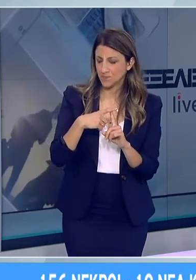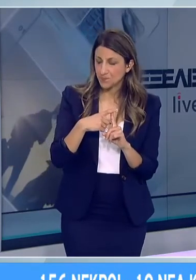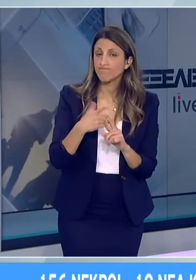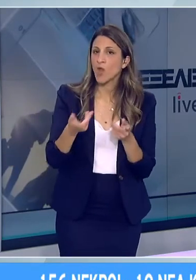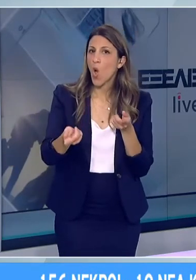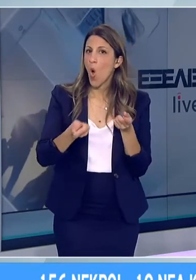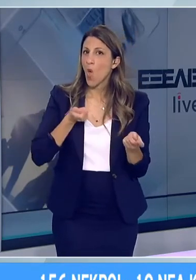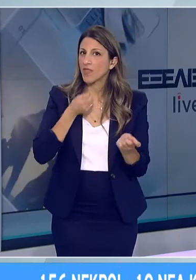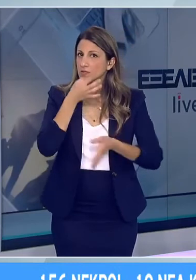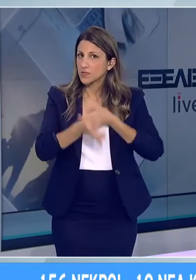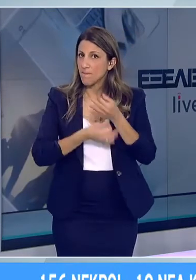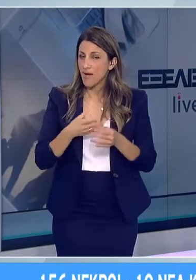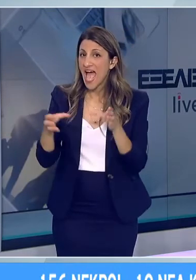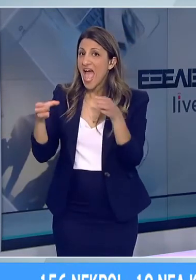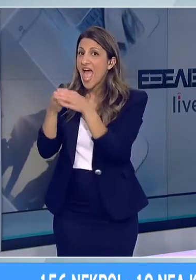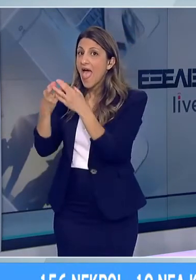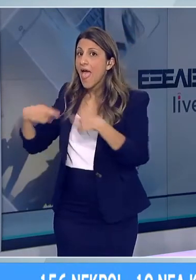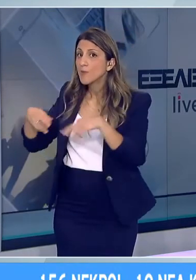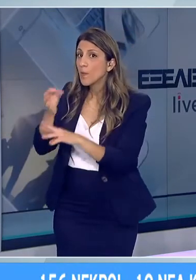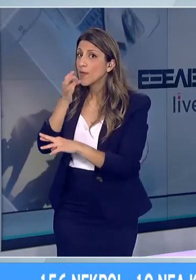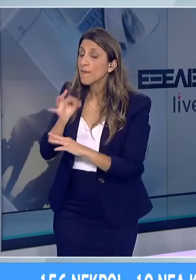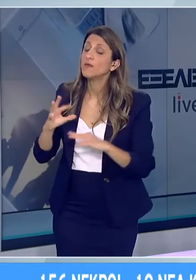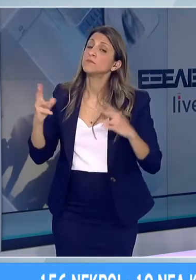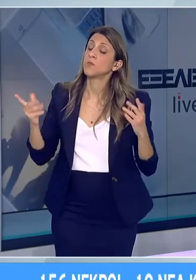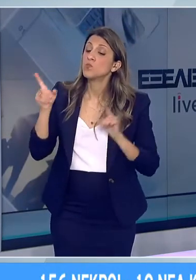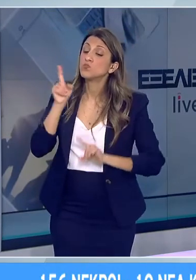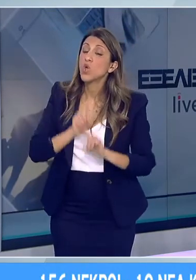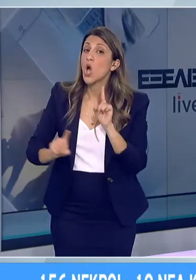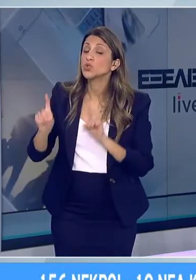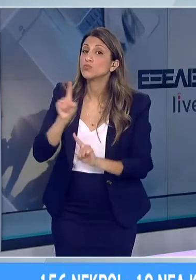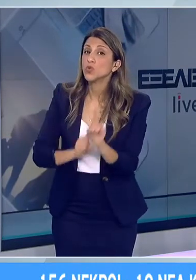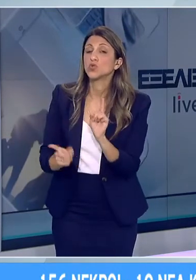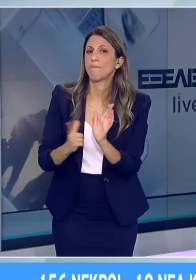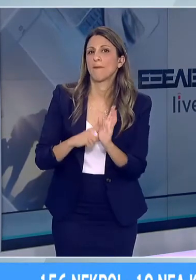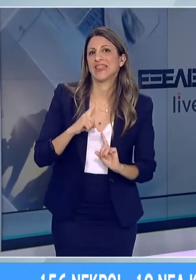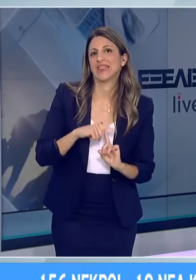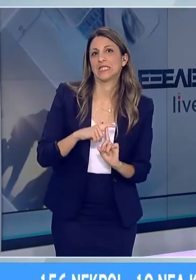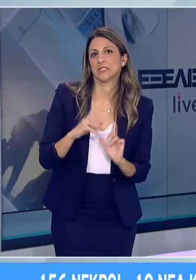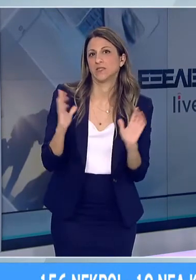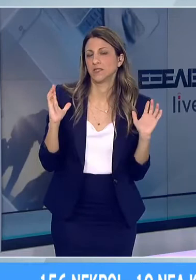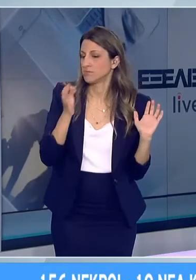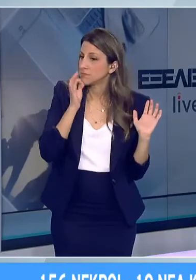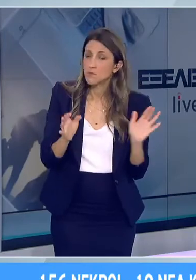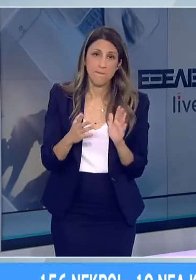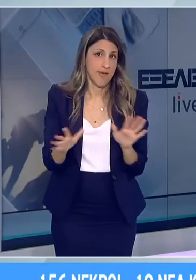σαφείς οδηγίες. Η Επιτροπή έχει πει σε ποιες περιπτώσεις θα πρέπει να γίνεται αυτό το τεστ και